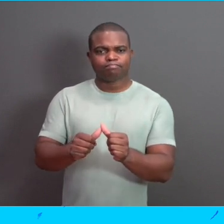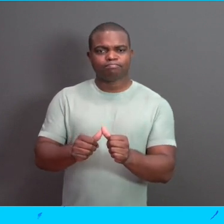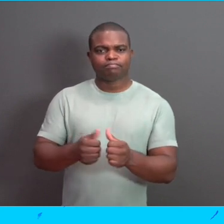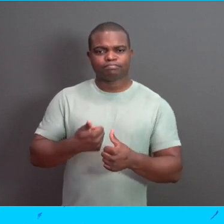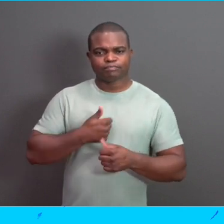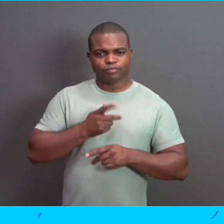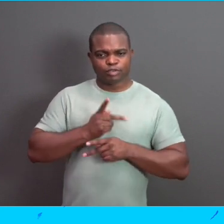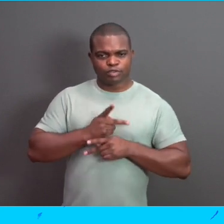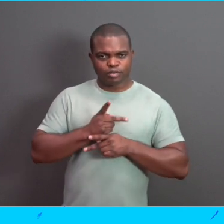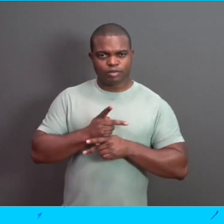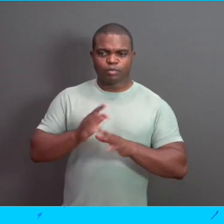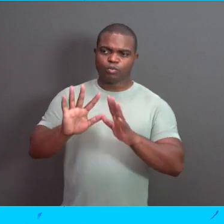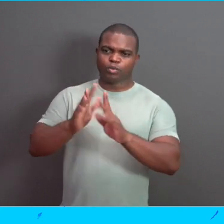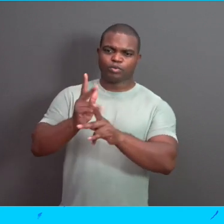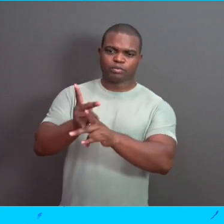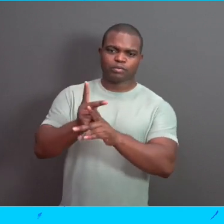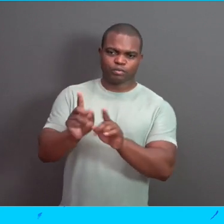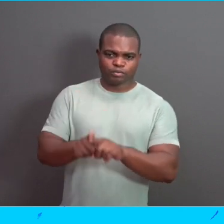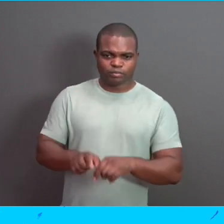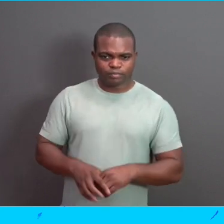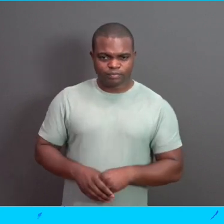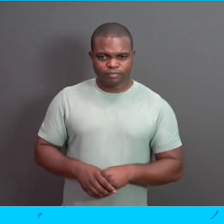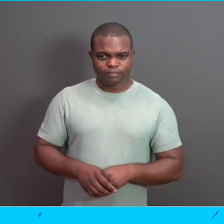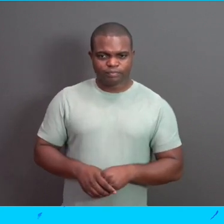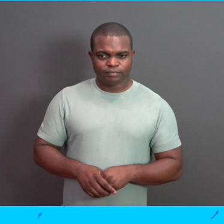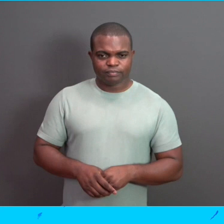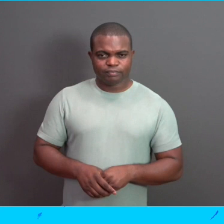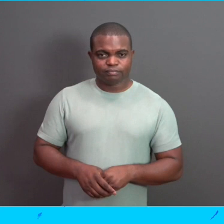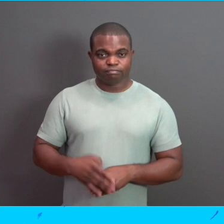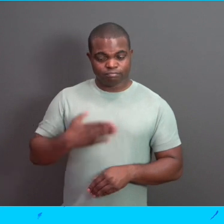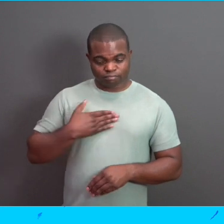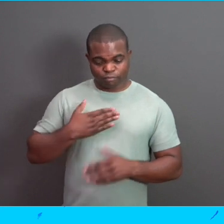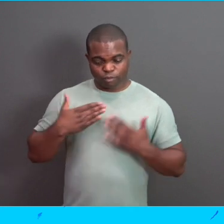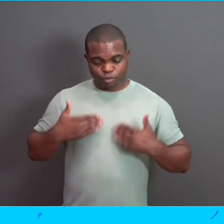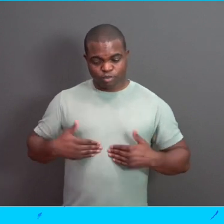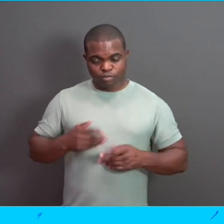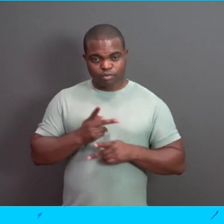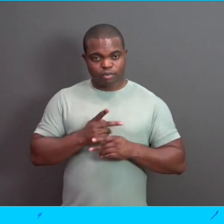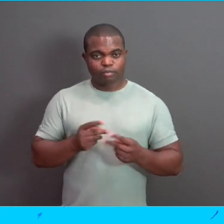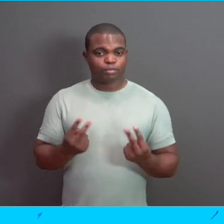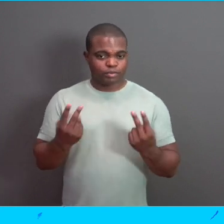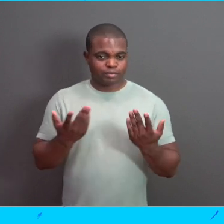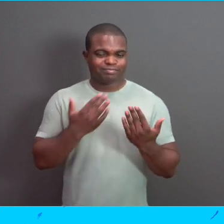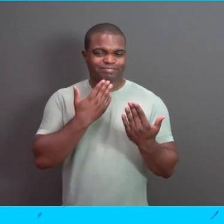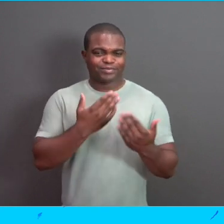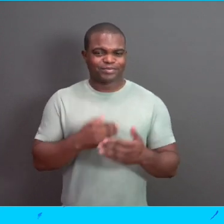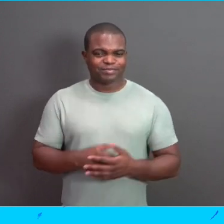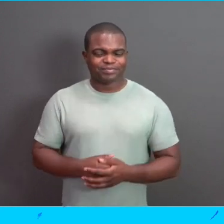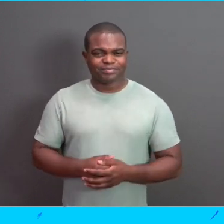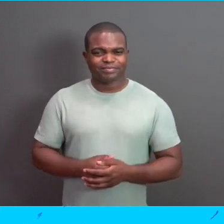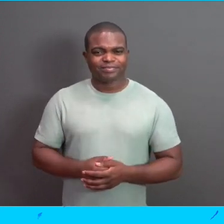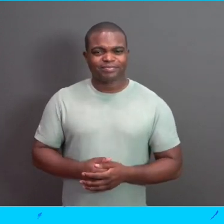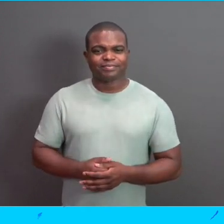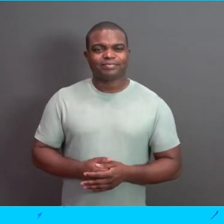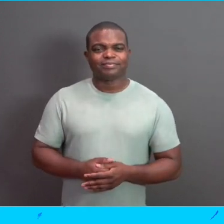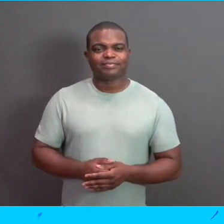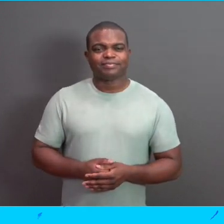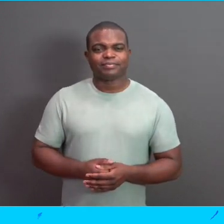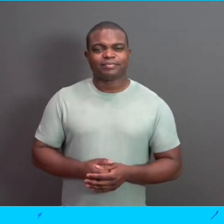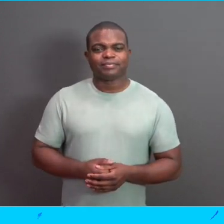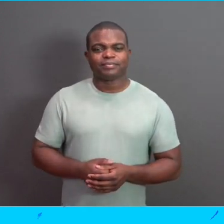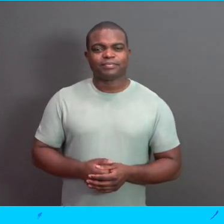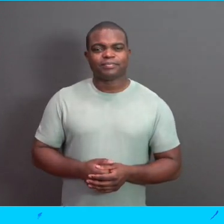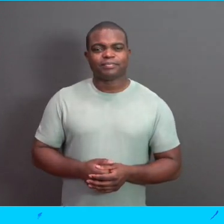pas possible de solutionner les problèmes du monde si on ne peut pas solutionner le problème de notre corps. Mais si. Et maintenant,